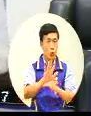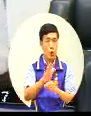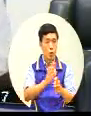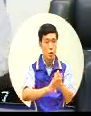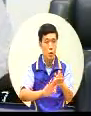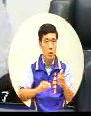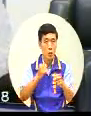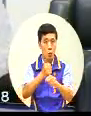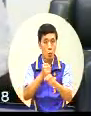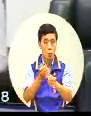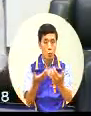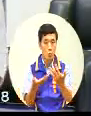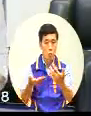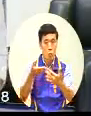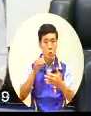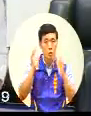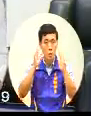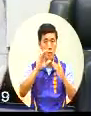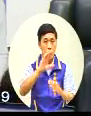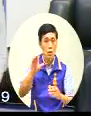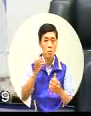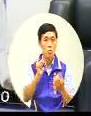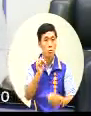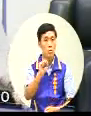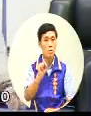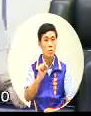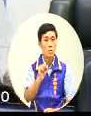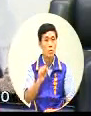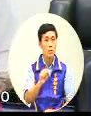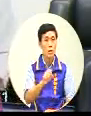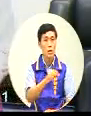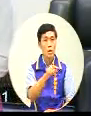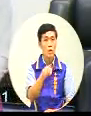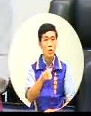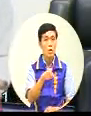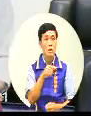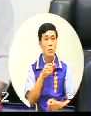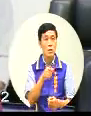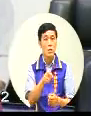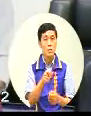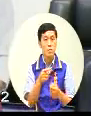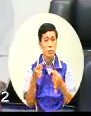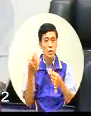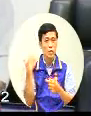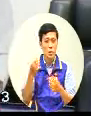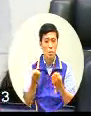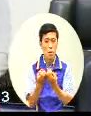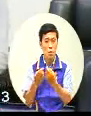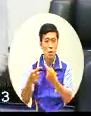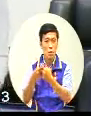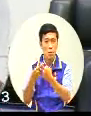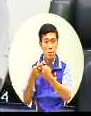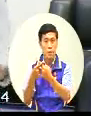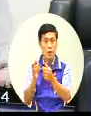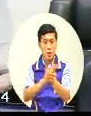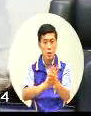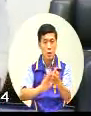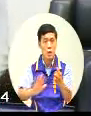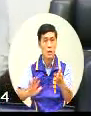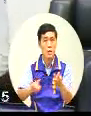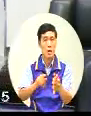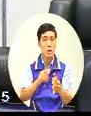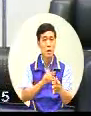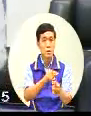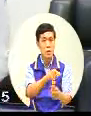觉得对他实在是很不公平，因为我用修改几年，就喊了王给红个熊孩子，他有生命，对不对？结果他现在因为这样，他就不